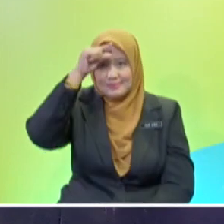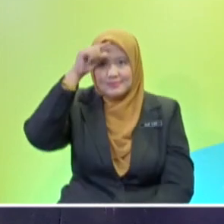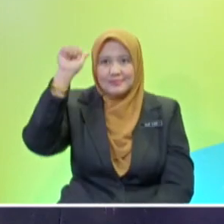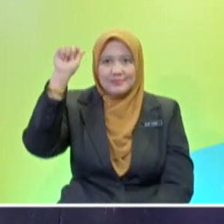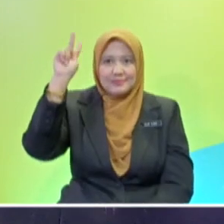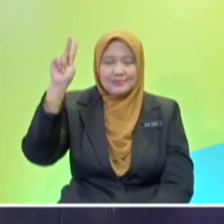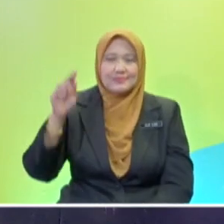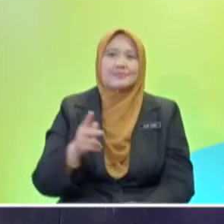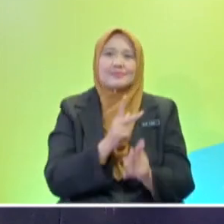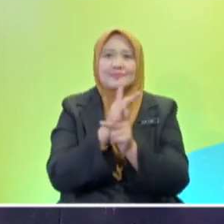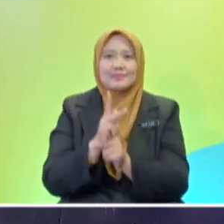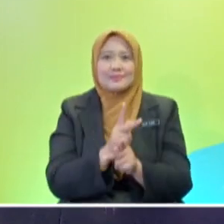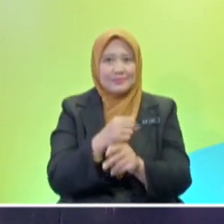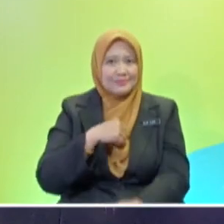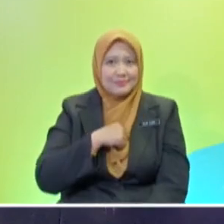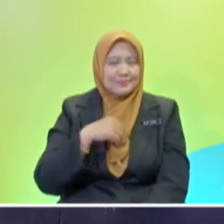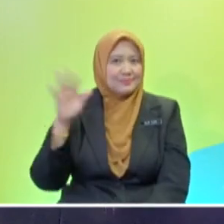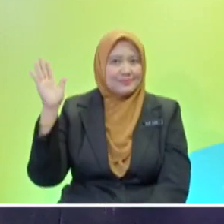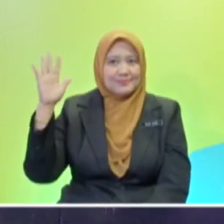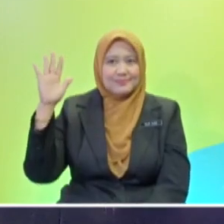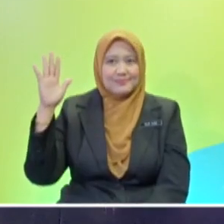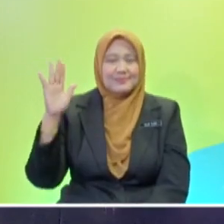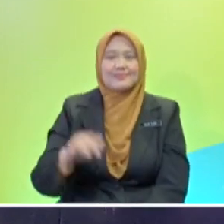setiap jaga diri Assalamualaikum bye